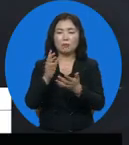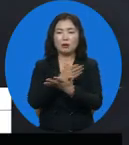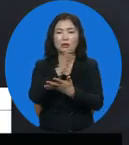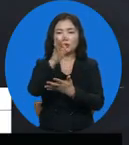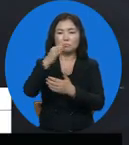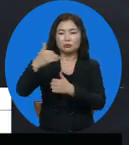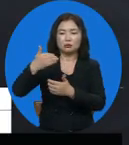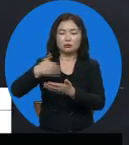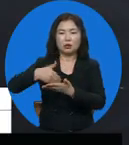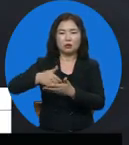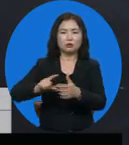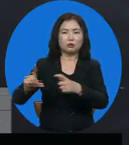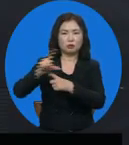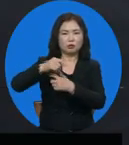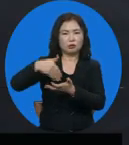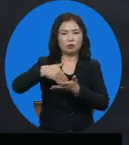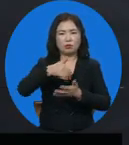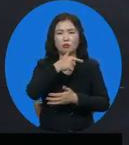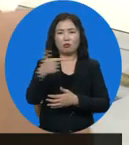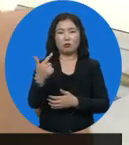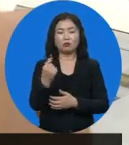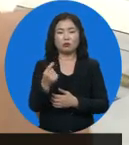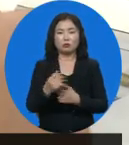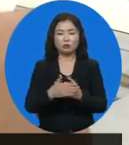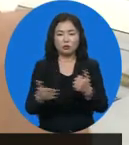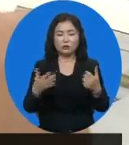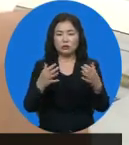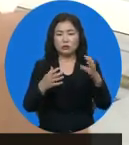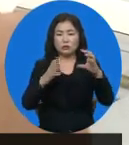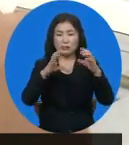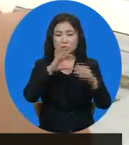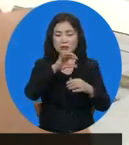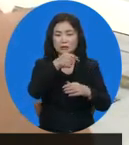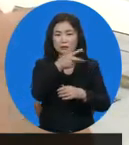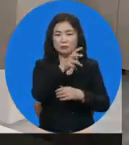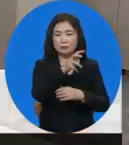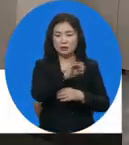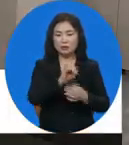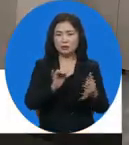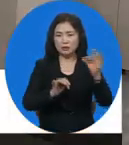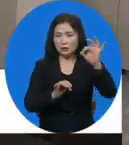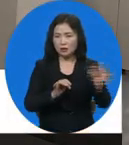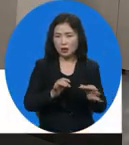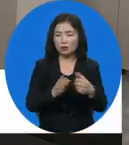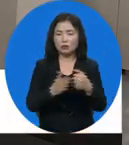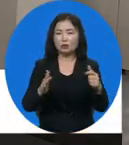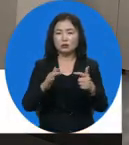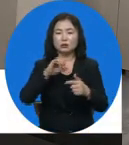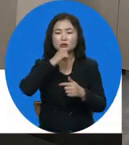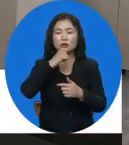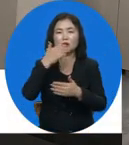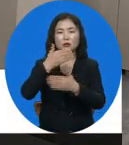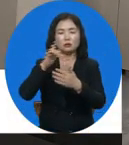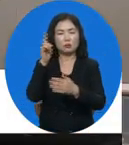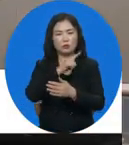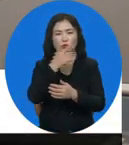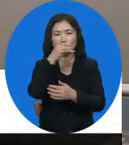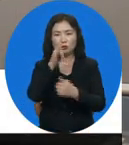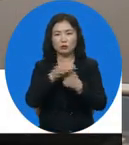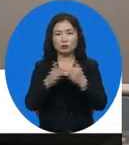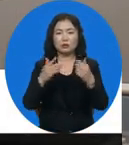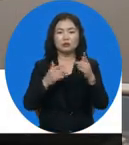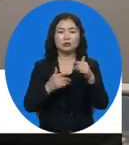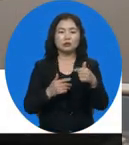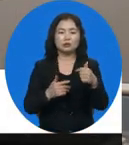요구할 가능성이 높습니다 또 금리 인하 로 예대 마진이 줄면서 실적은 더 나빠질 수 있어